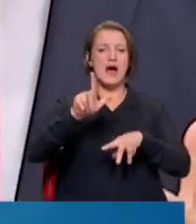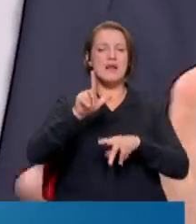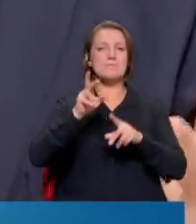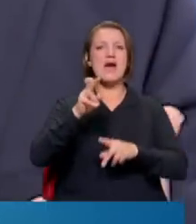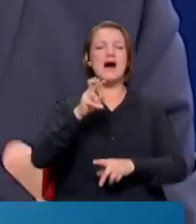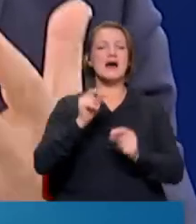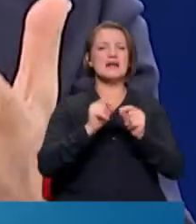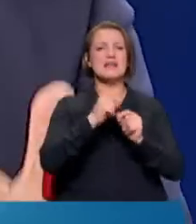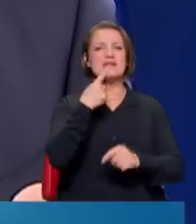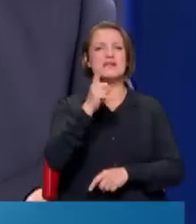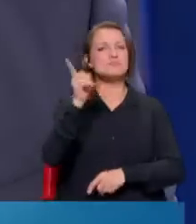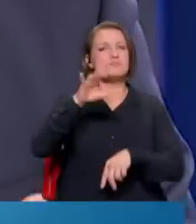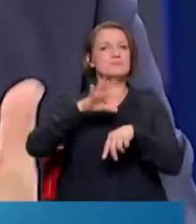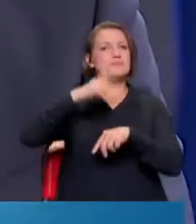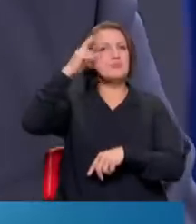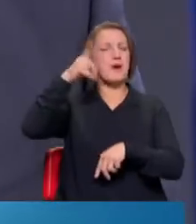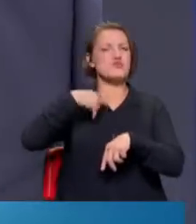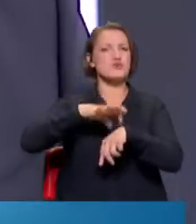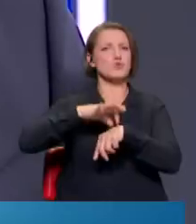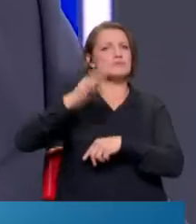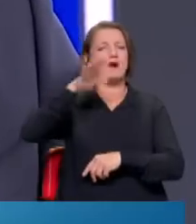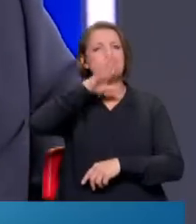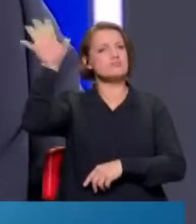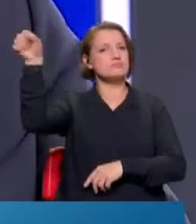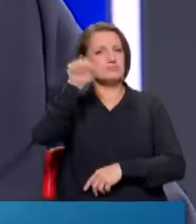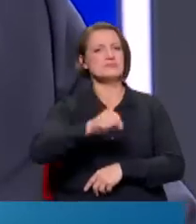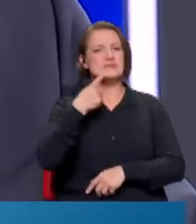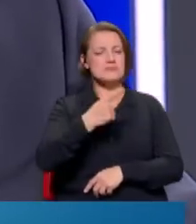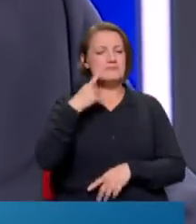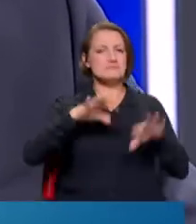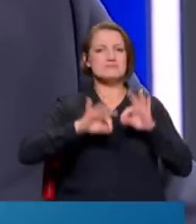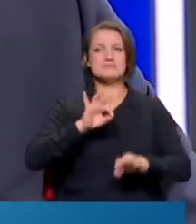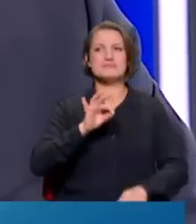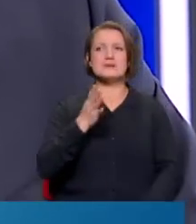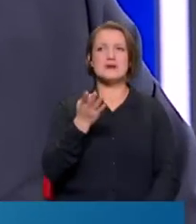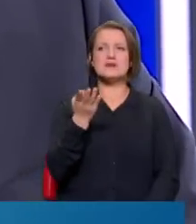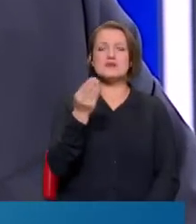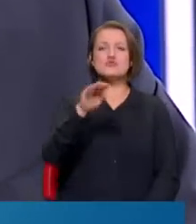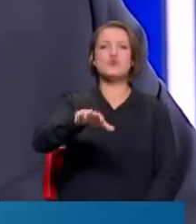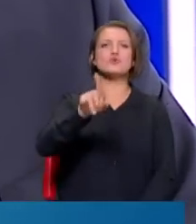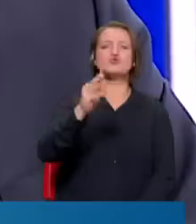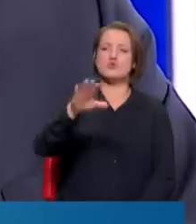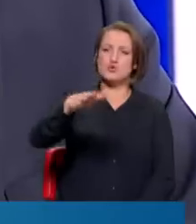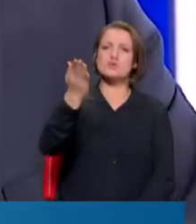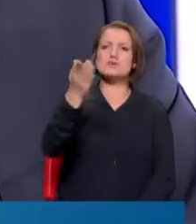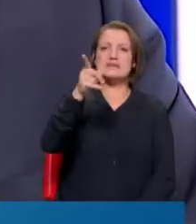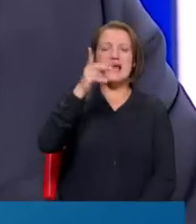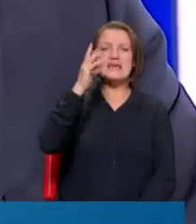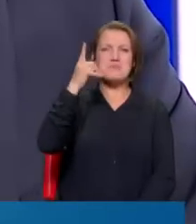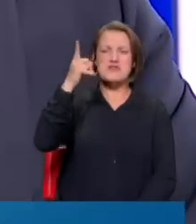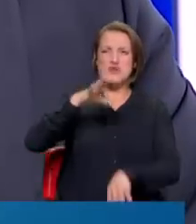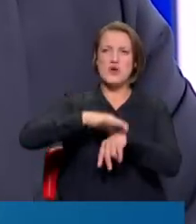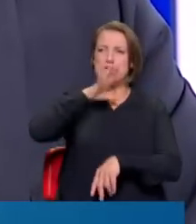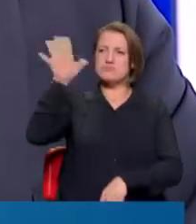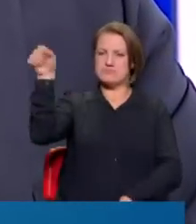paşam paşam size yabancı Hekim çağıralım teşhis etsin o da demiştir ki sevdiği insanlara çocuk der çocuk çocuk yabancı doktor